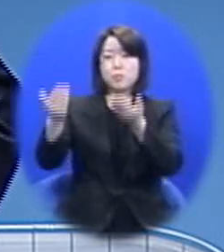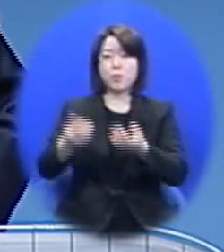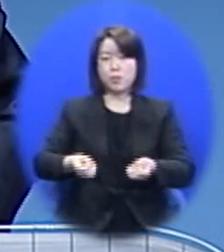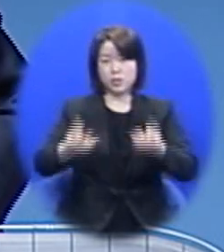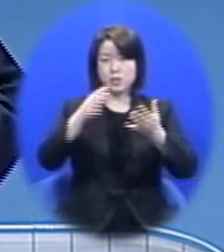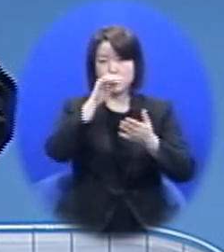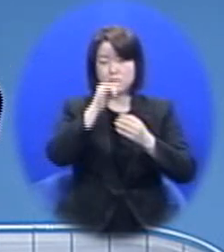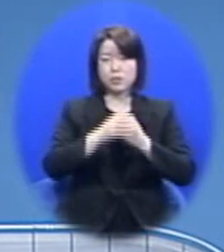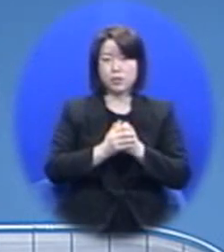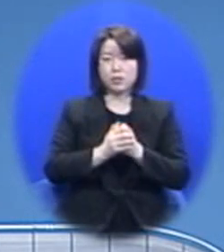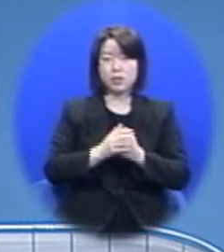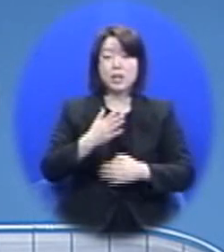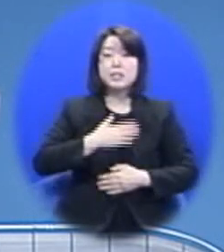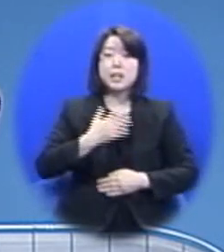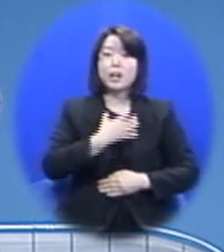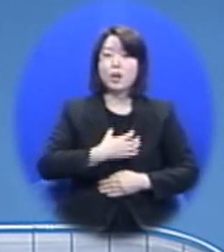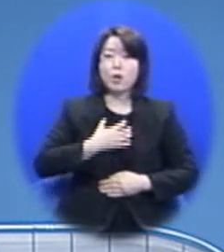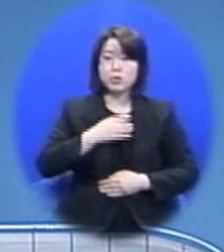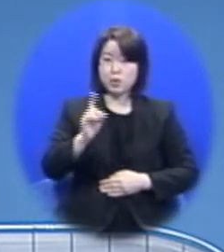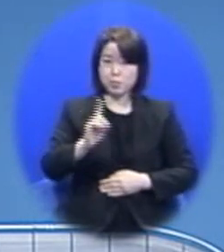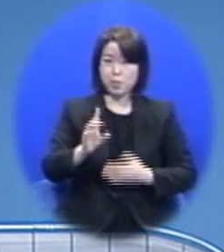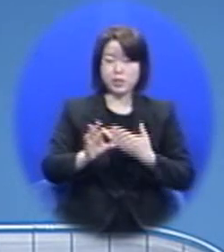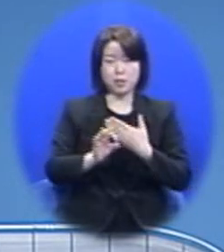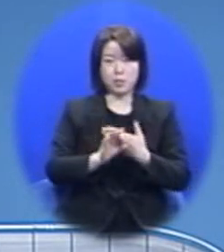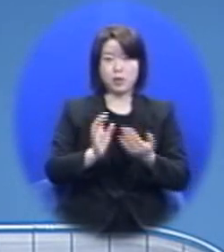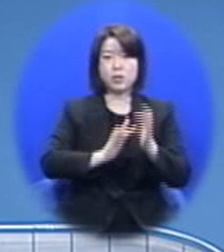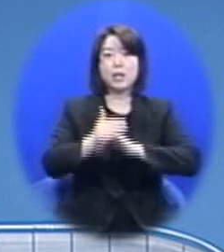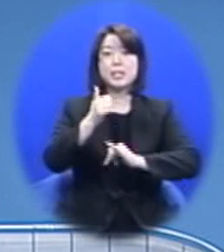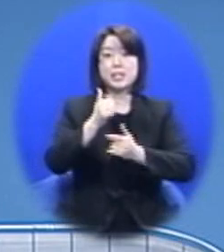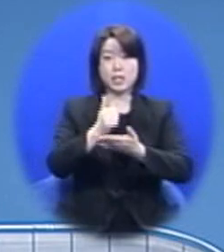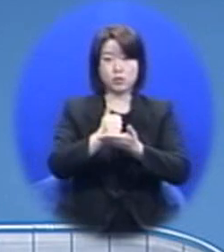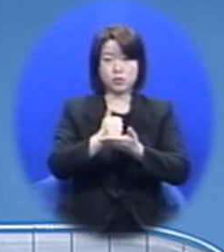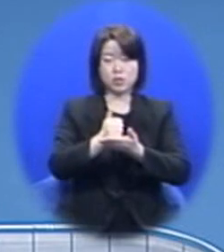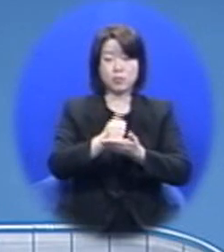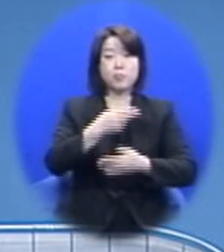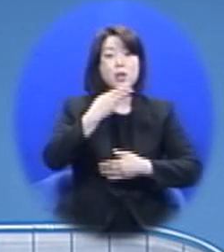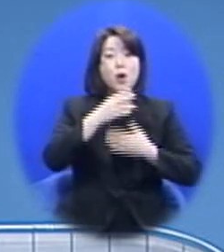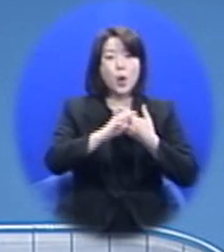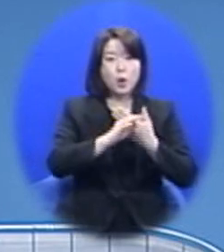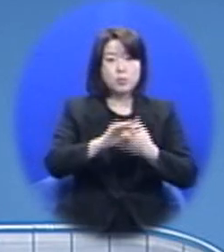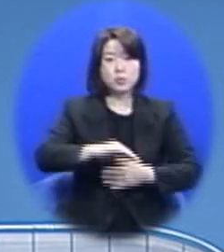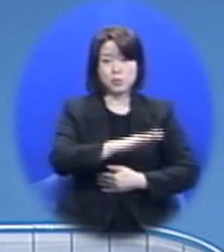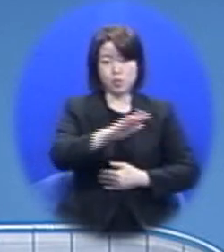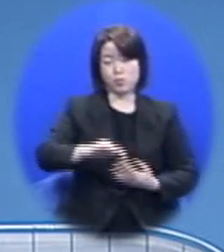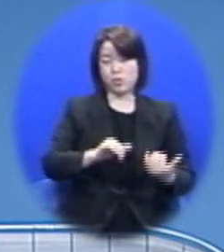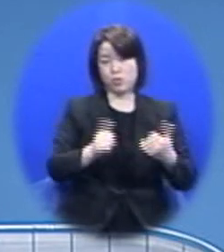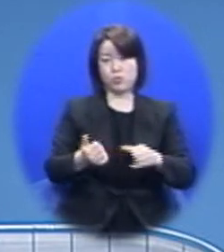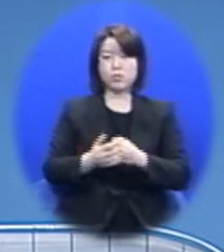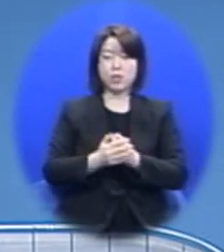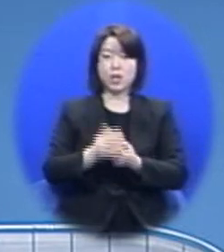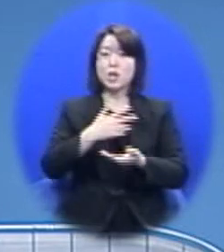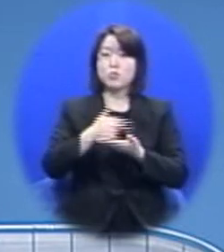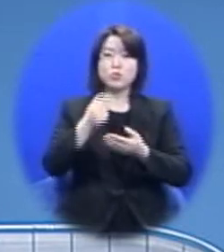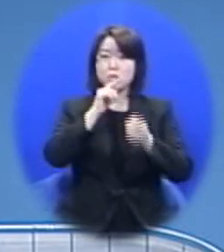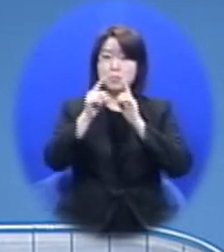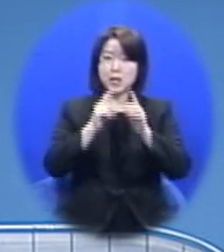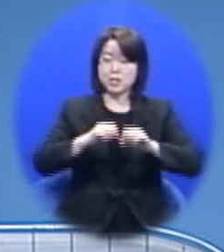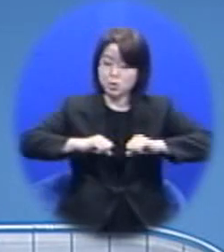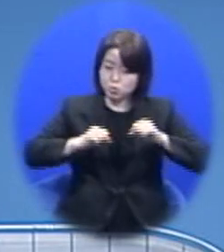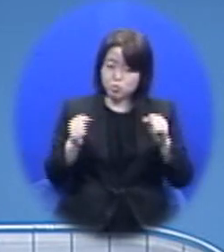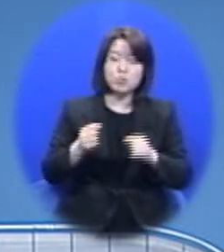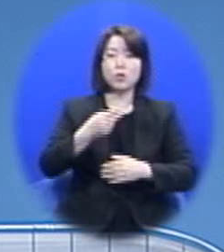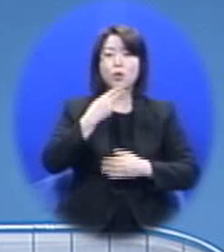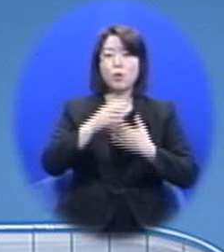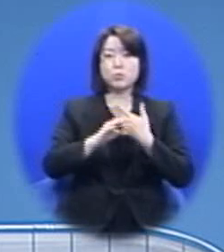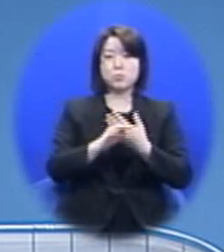제가 걱정하는 것은 예수님 없으면 우리 죽는다, 주님 말씀대로 순종 안 하면 우리